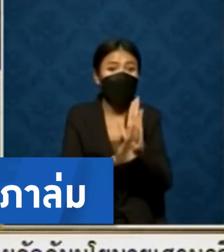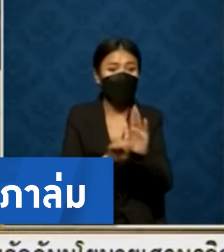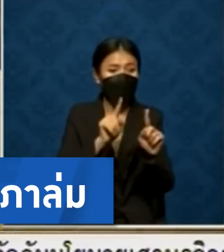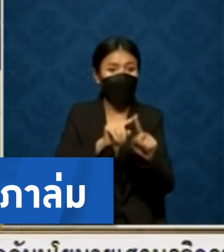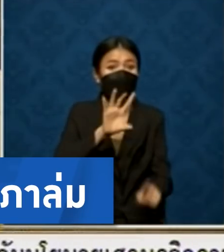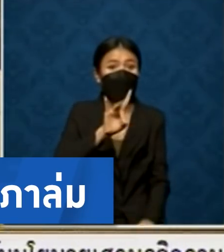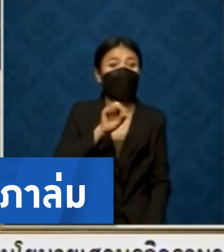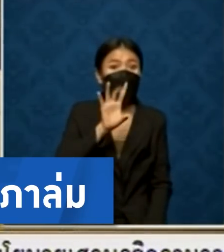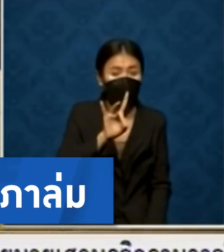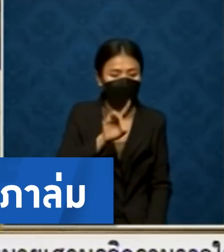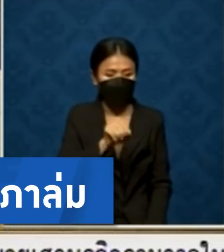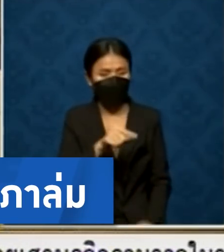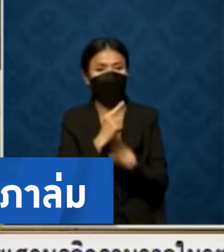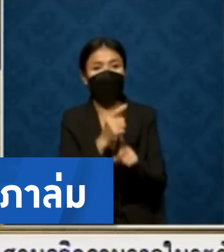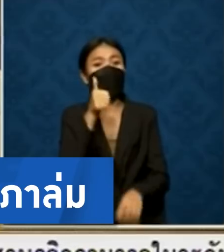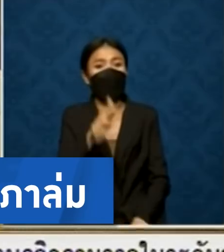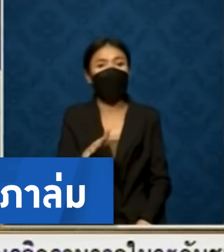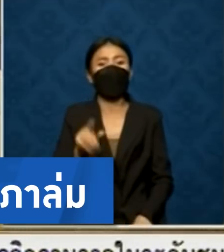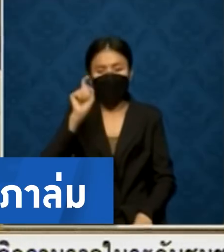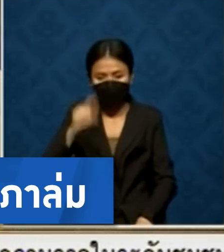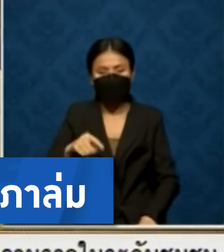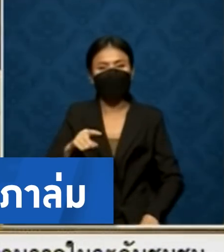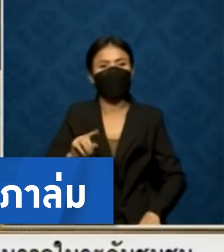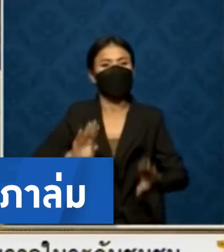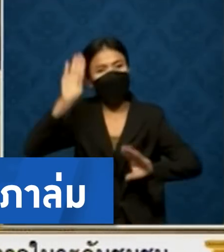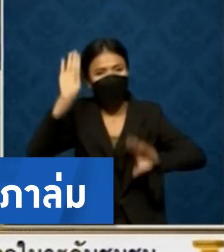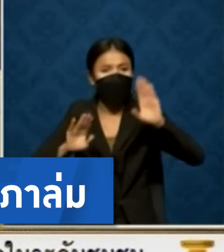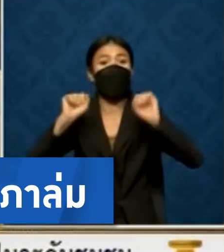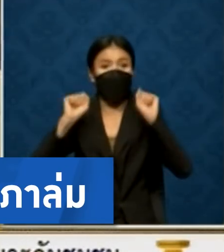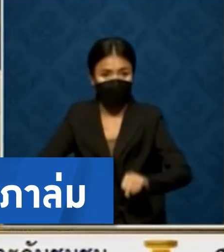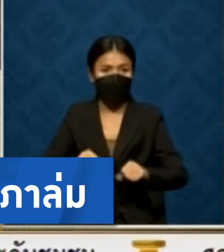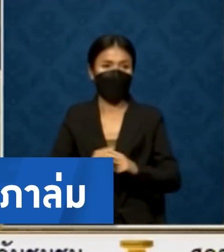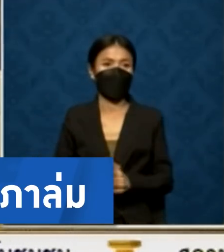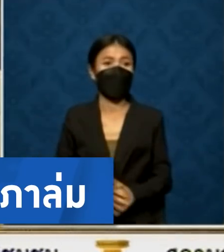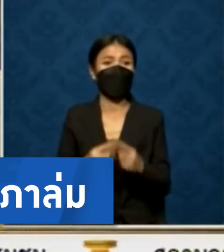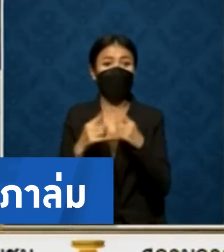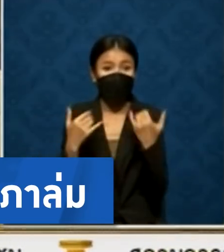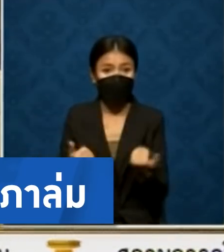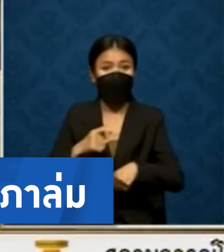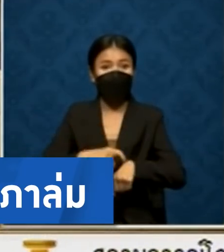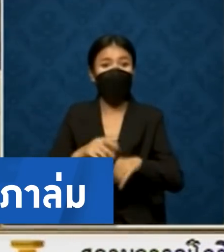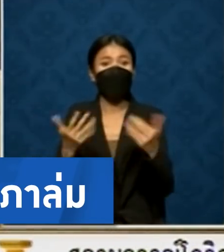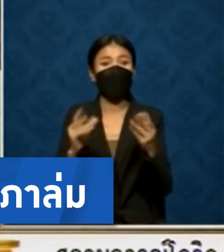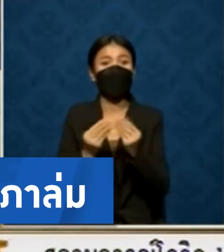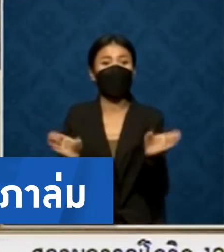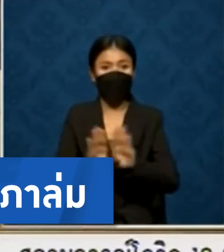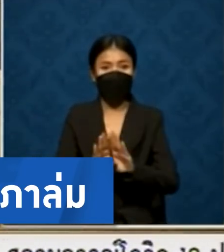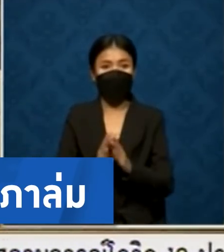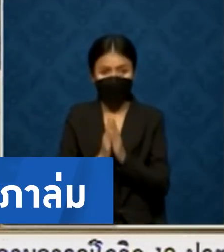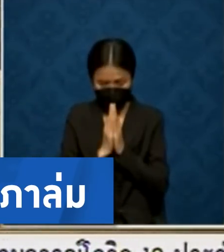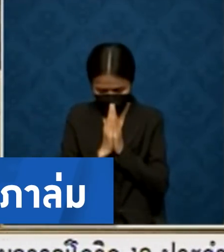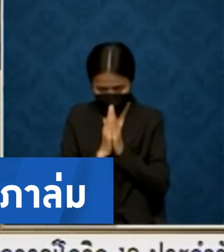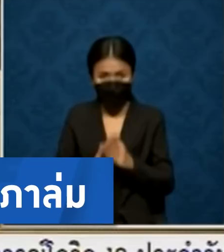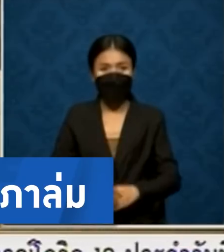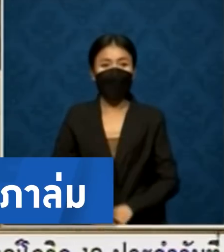พ่อติดคราวหน้าเช่นกันอันเนื่องมาจากการดูสภาพแล้วสอนในห้องประชุมอยู่ไม่ครบสภาอาจจะเก็บเห็ดลมได้เป็น